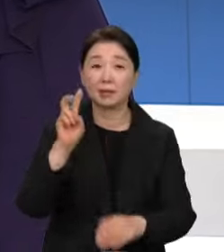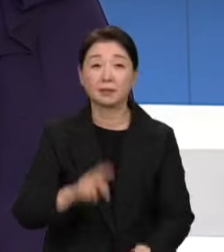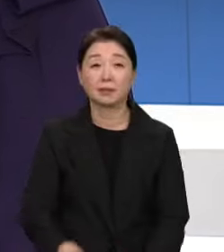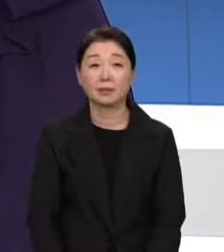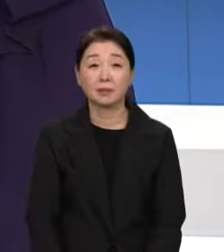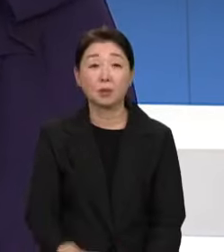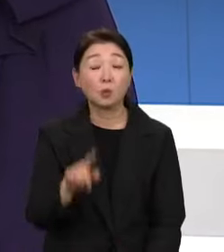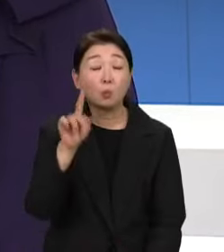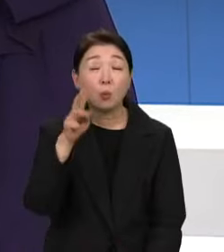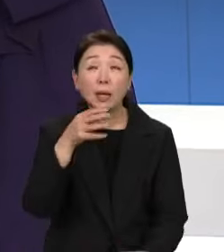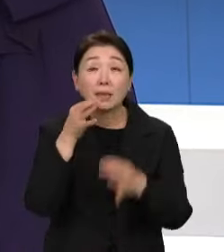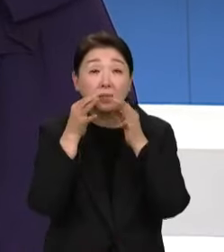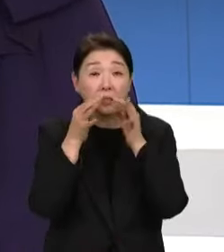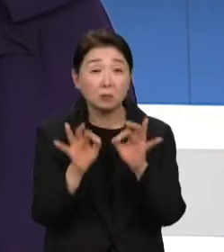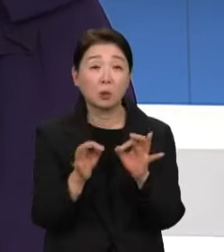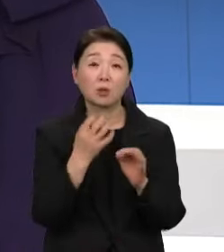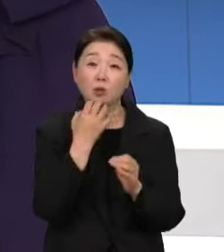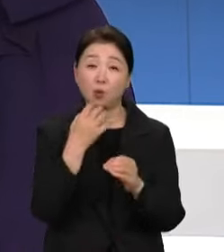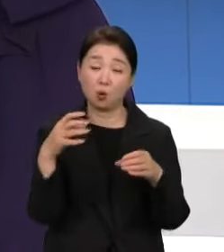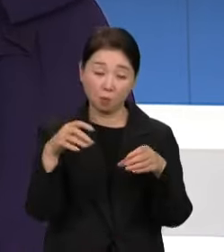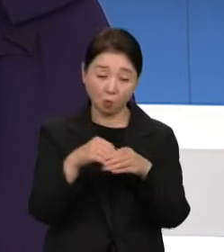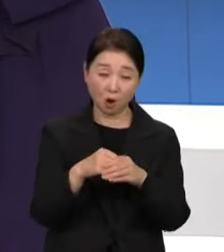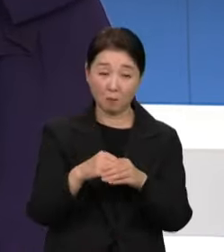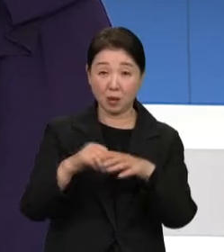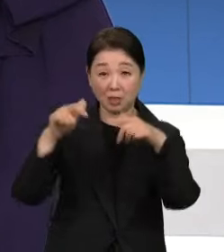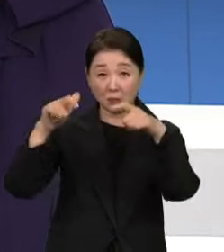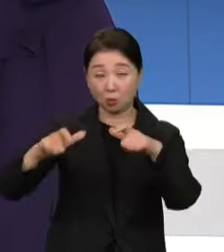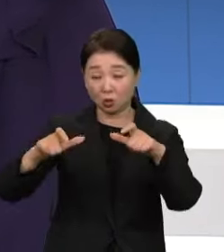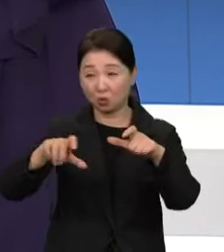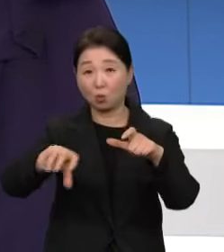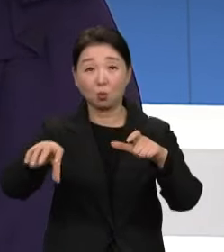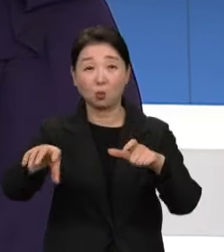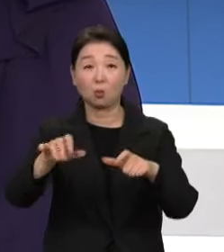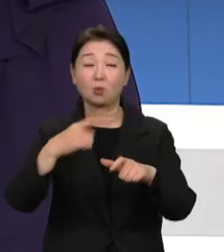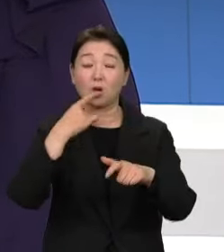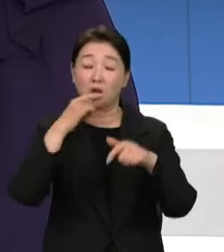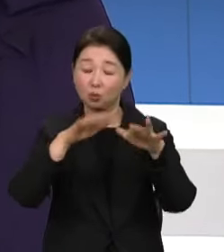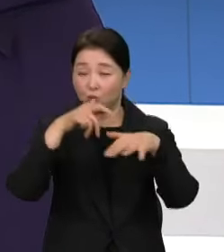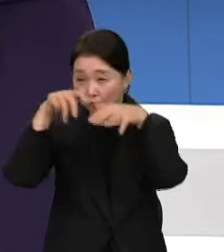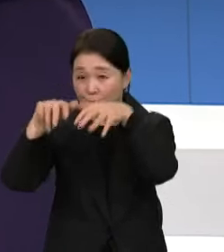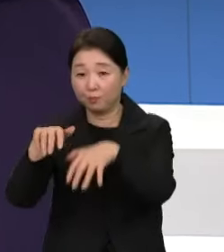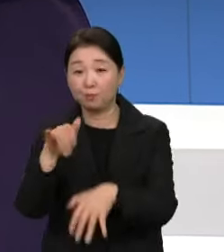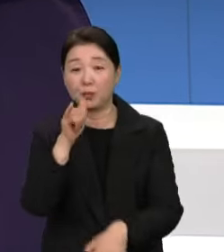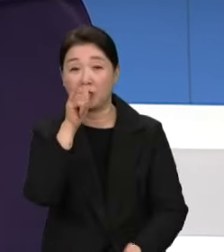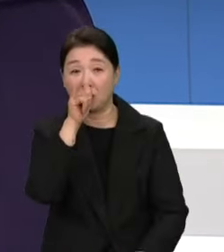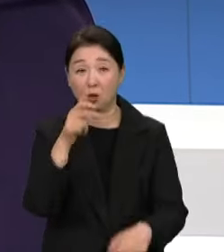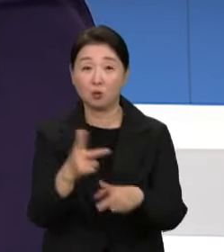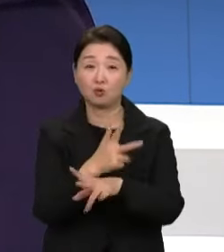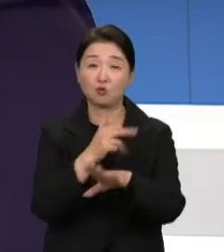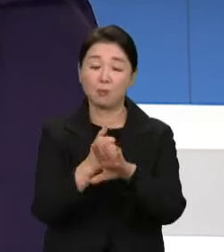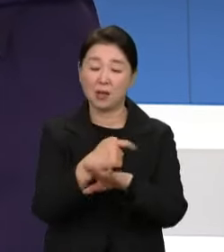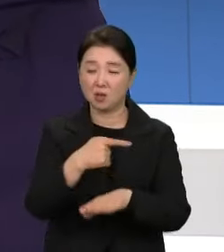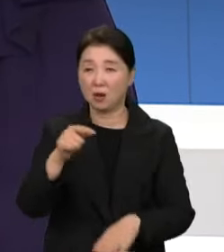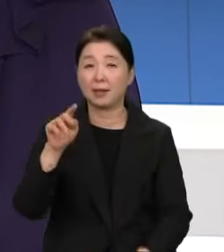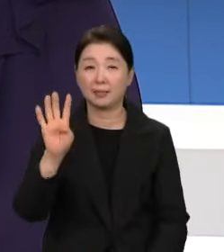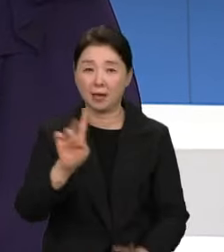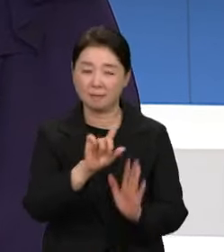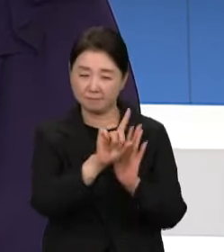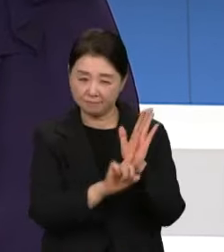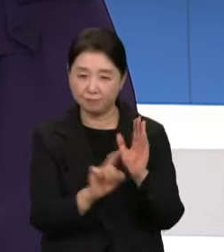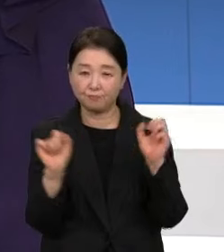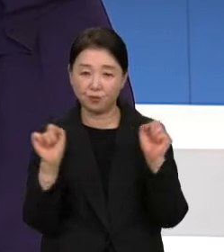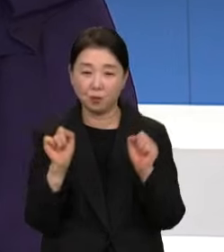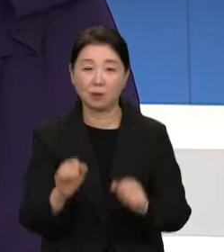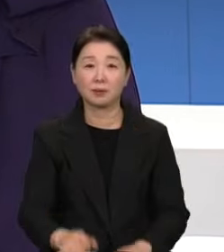낮겠습니다. 모레인 금요일에는 서울을 포함한 서쪽 지역 곳곳에 눈비 소식이 있겠고 주말에는 영하 4도까지